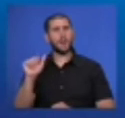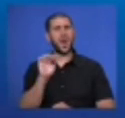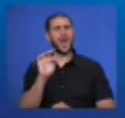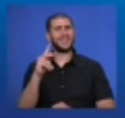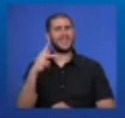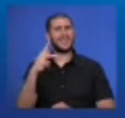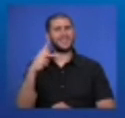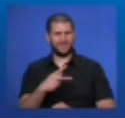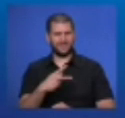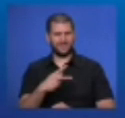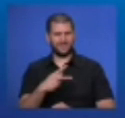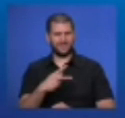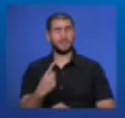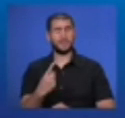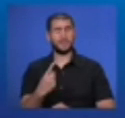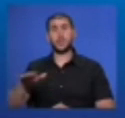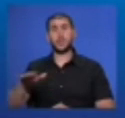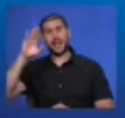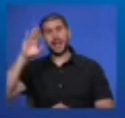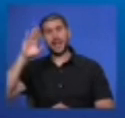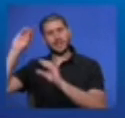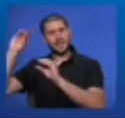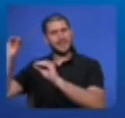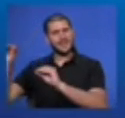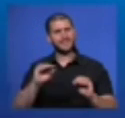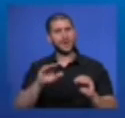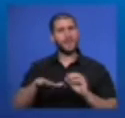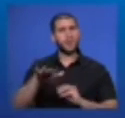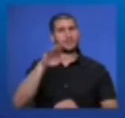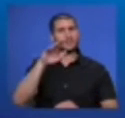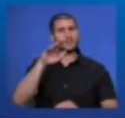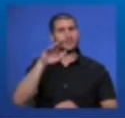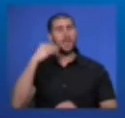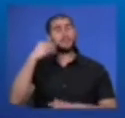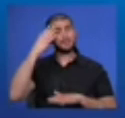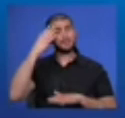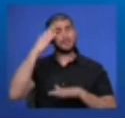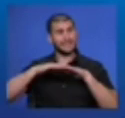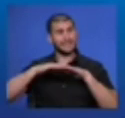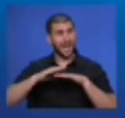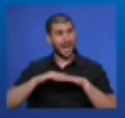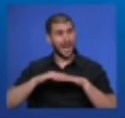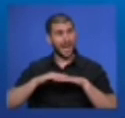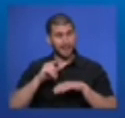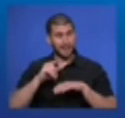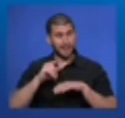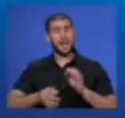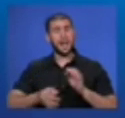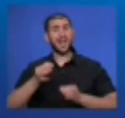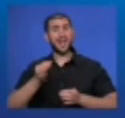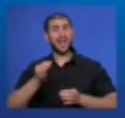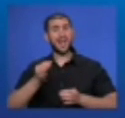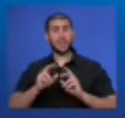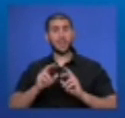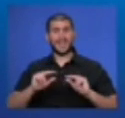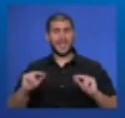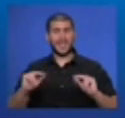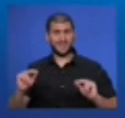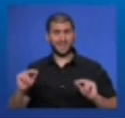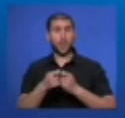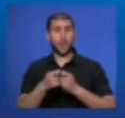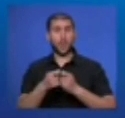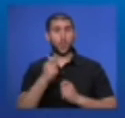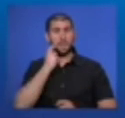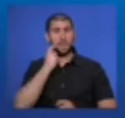את זה, ממחוז חיפה למחוז צפון. אני מזכירה לכם שהפרקליטות שהדליפה לארגון הפשע הייתה